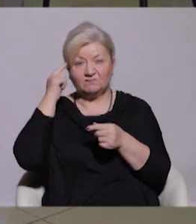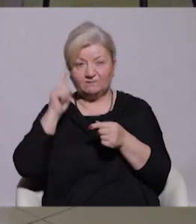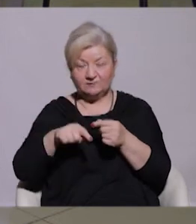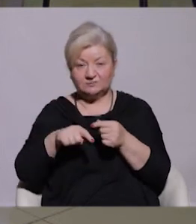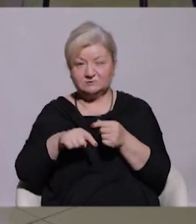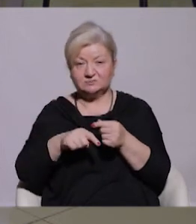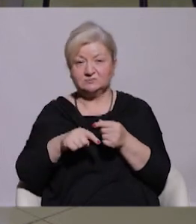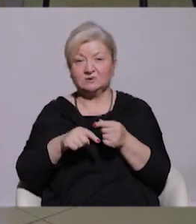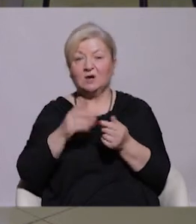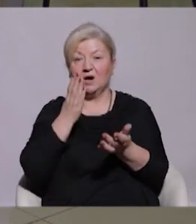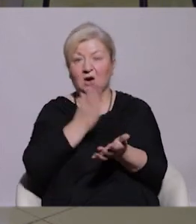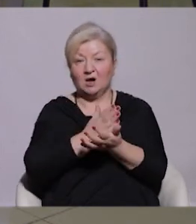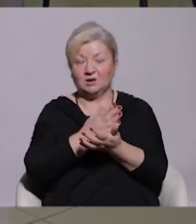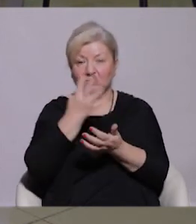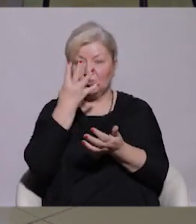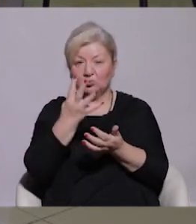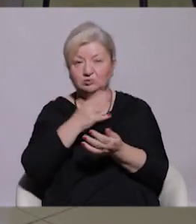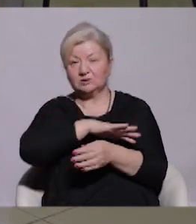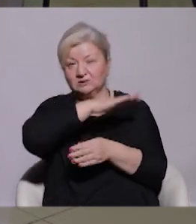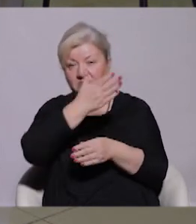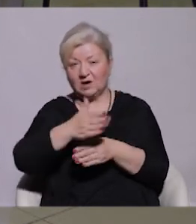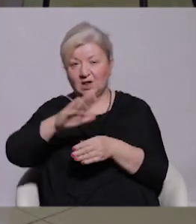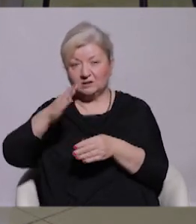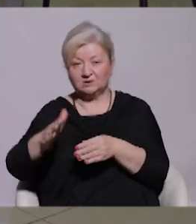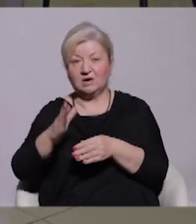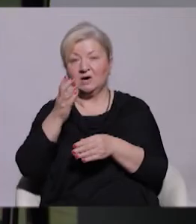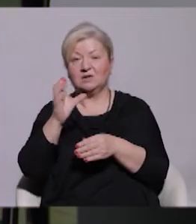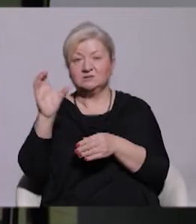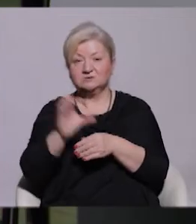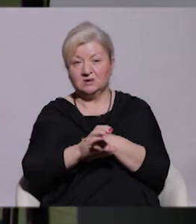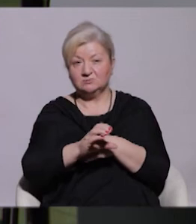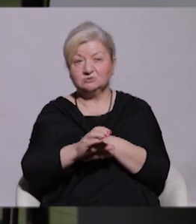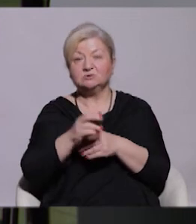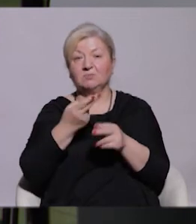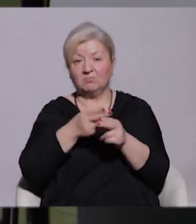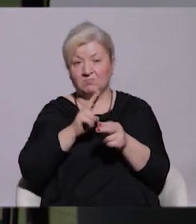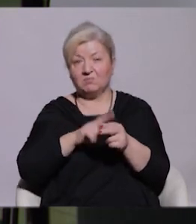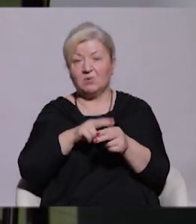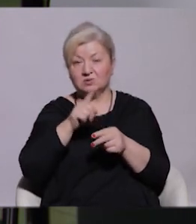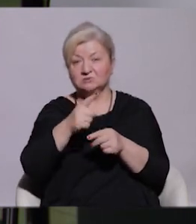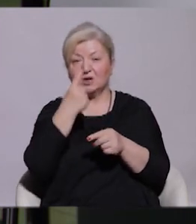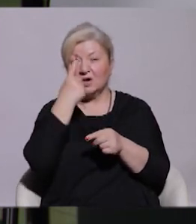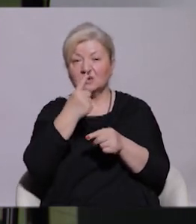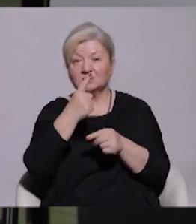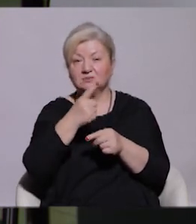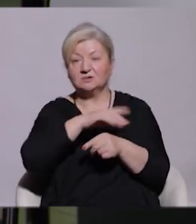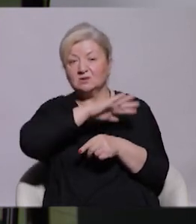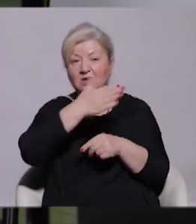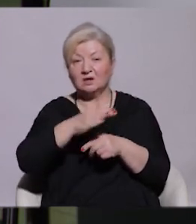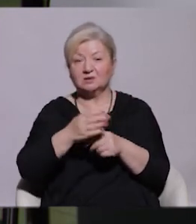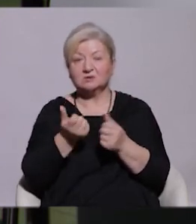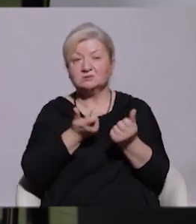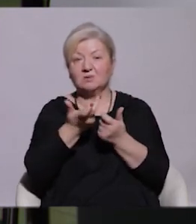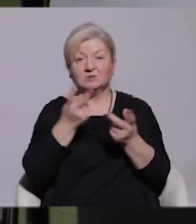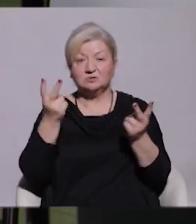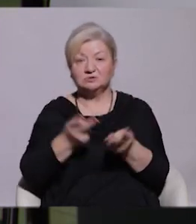ჩვენ და არის 4 ტალღა წამში, მაშინ ერთ ტალღას რა დრო ჭირდება? თუ წამში არის